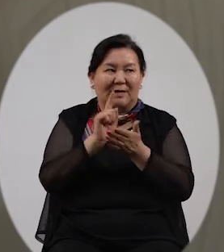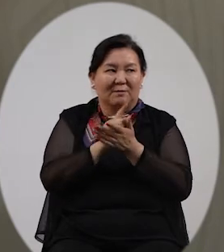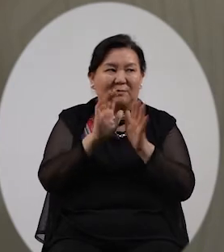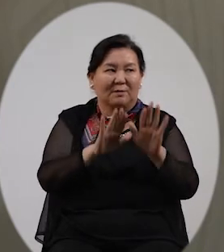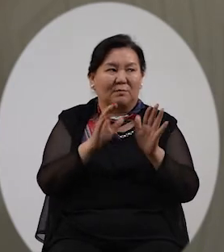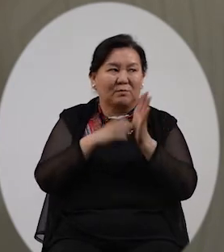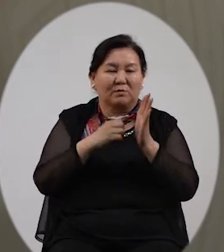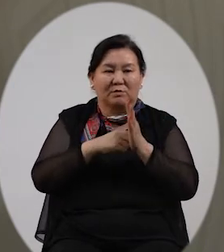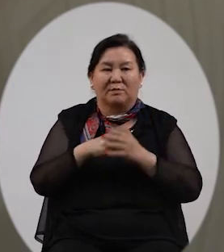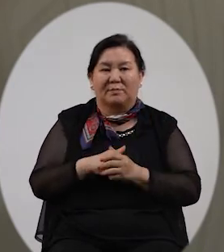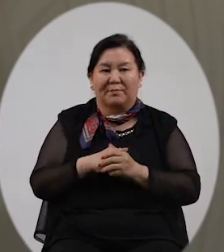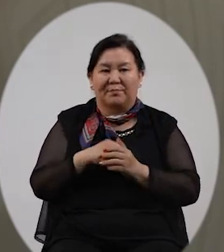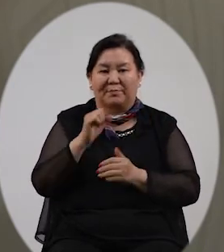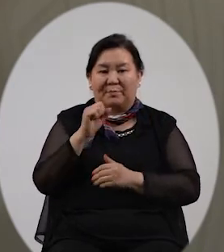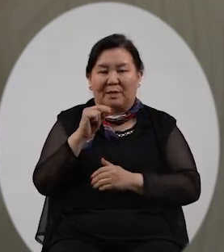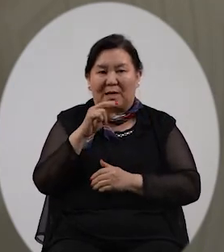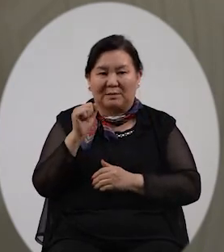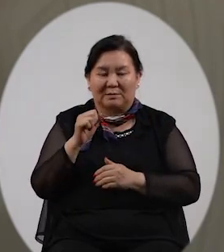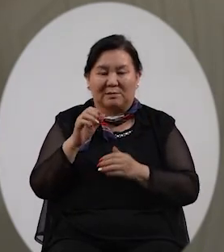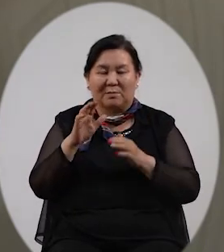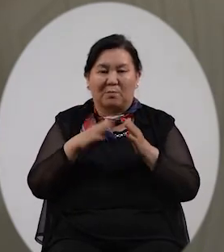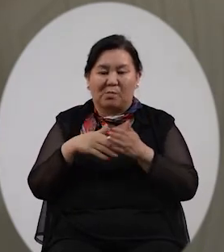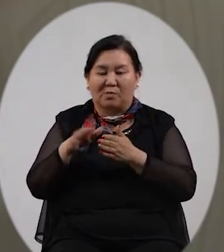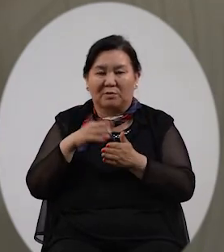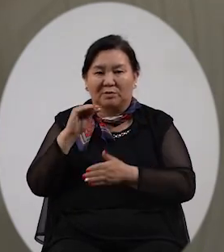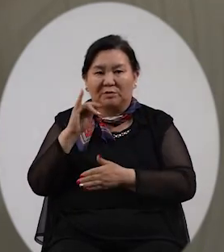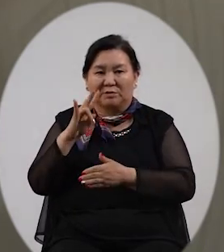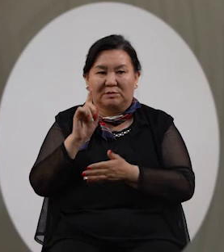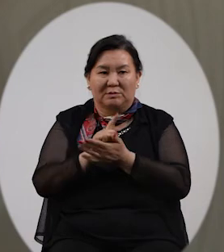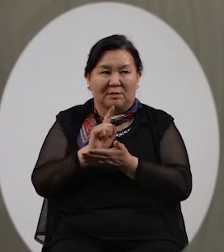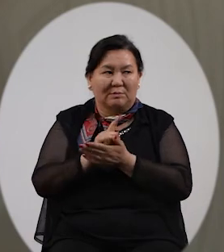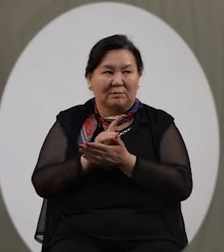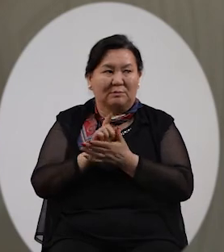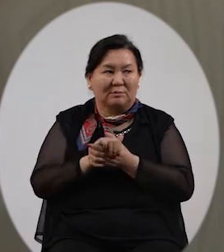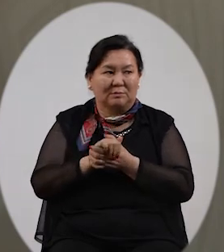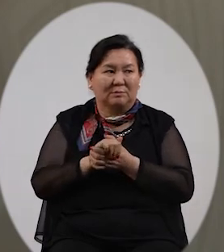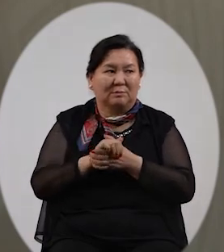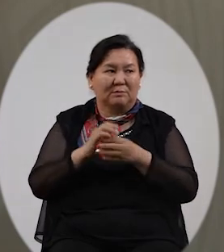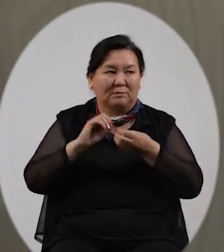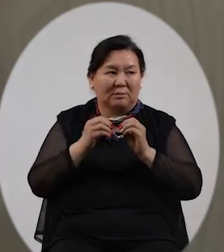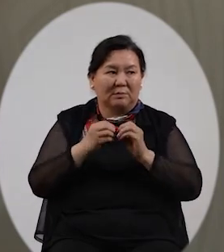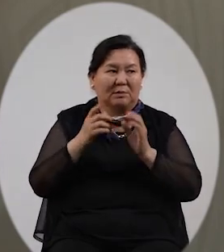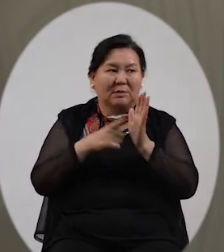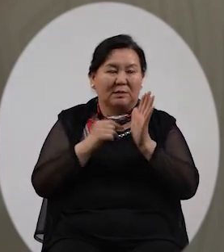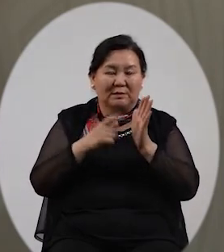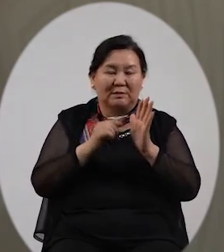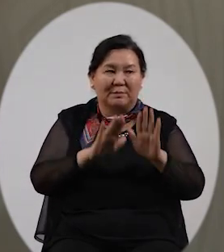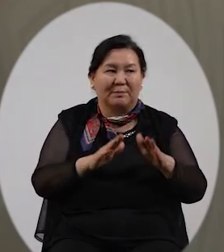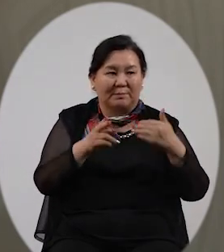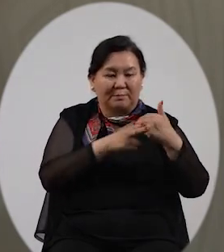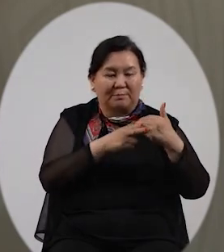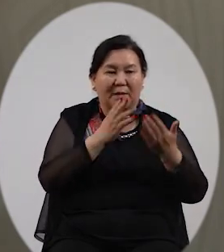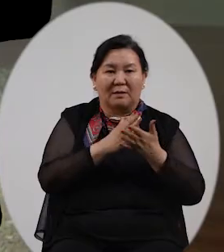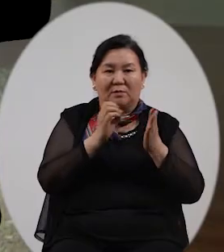ёстой байх нь байна. За ачааны бохирчин эсвэл тоо хэмжээг бол энэ дээр заавал одоо тусгаж өгсөн байх хэрэгтэй.